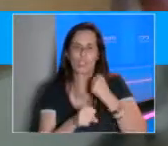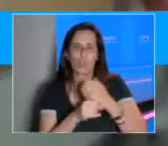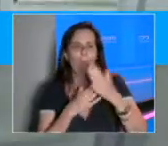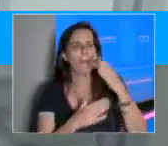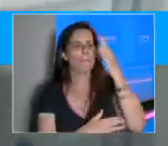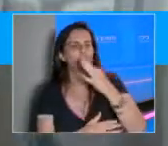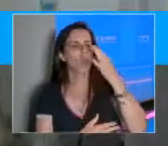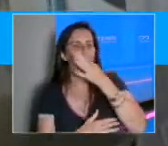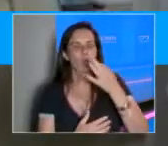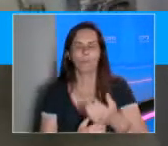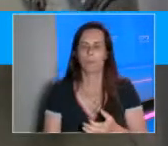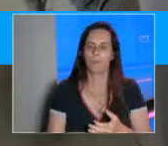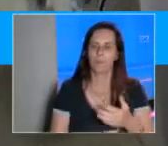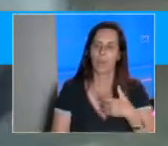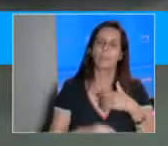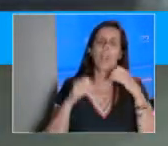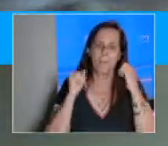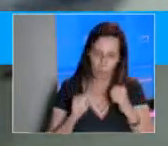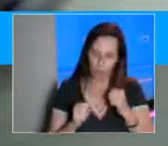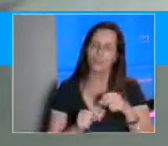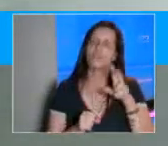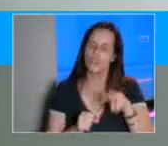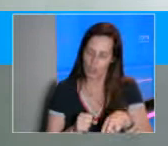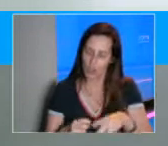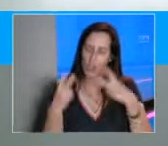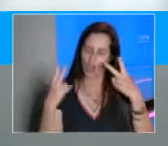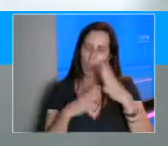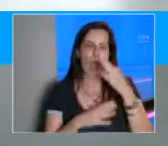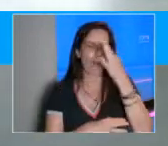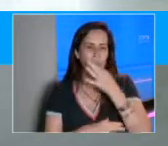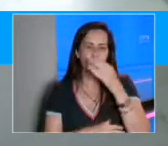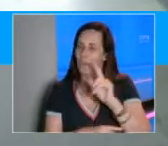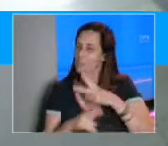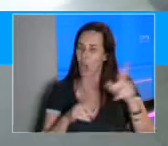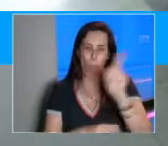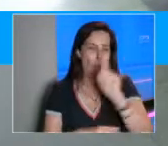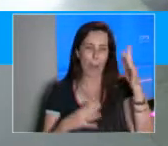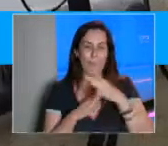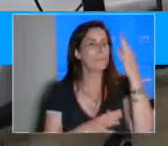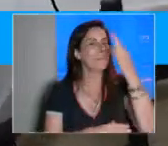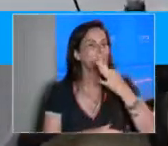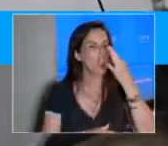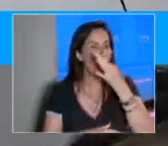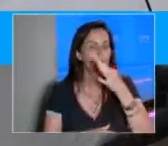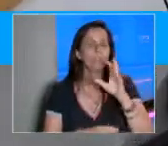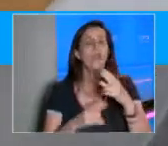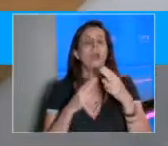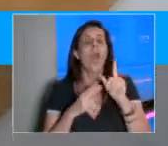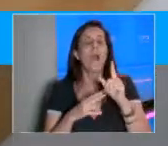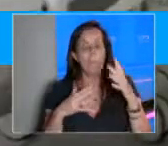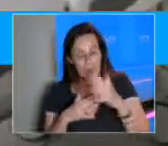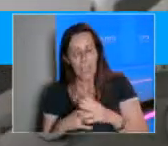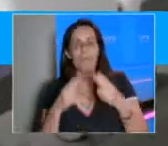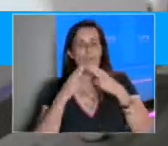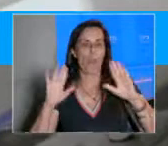חשיבות לדבר הזה. אני משוכנע שיש בבדיקות חשיבות, אבל זה לא רק בדיקות, זה בדיקות עם תשובות